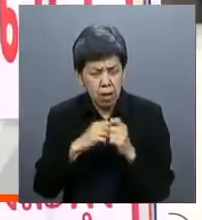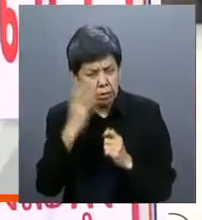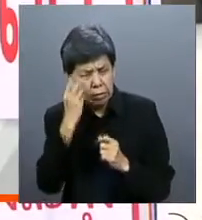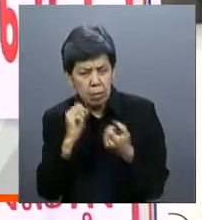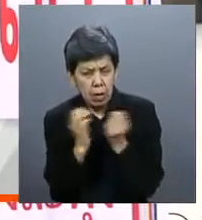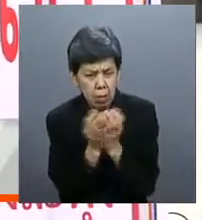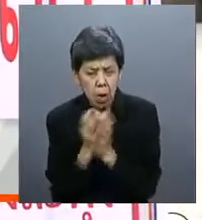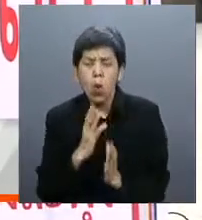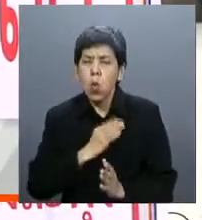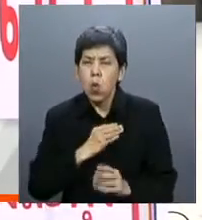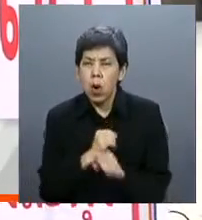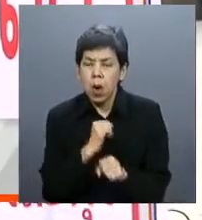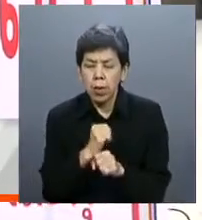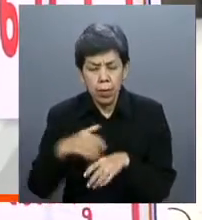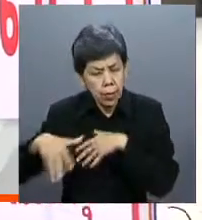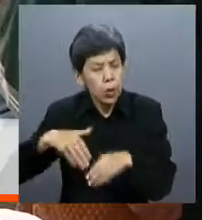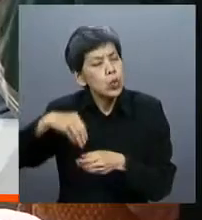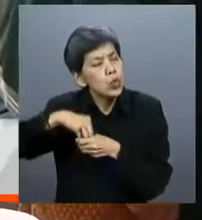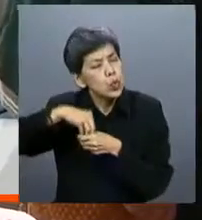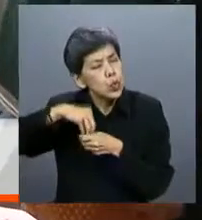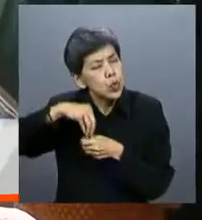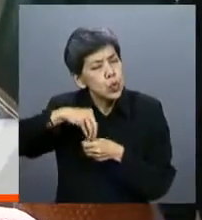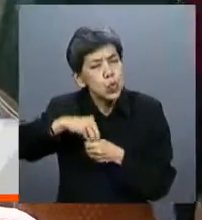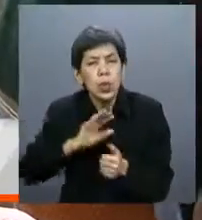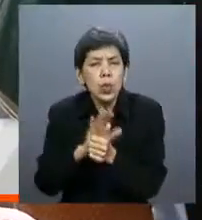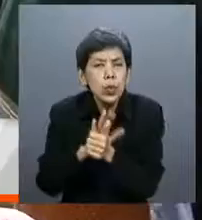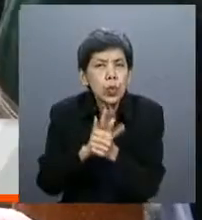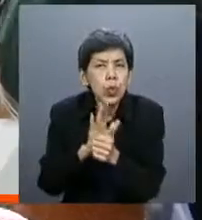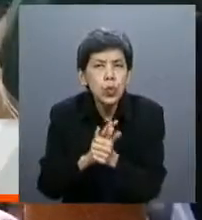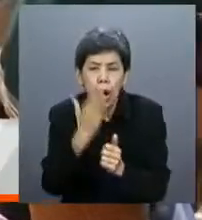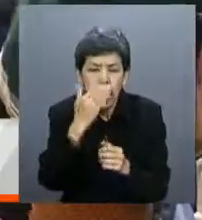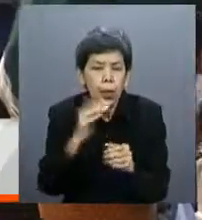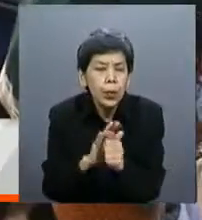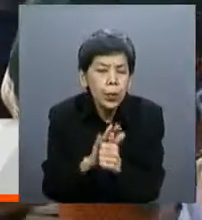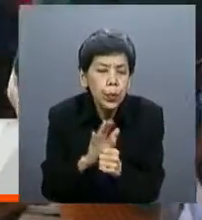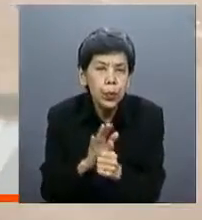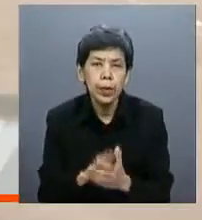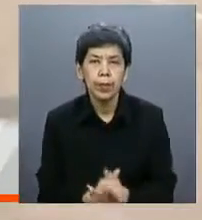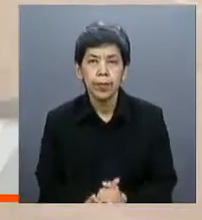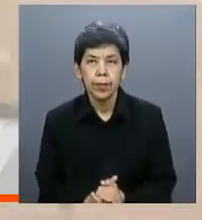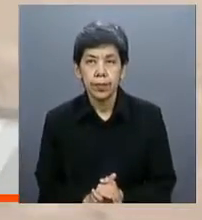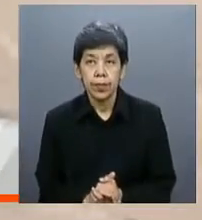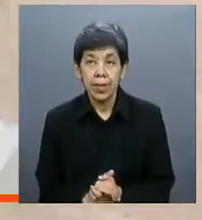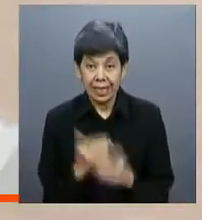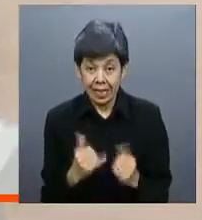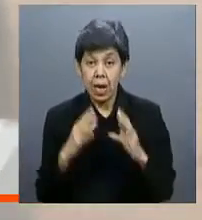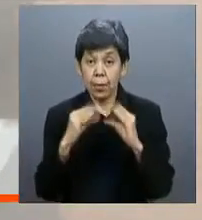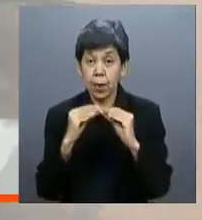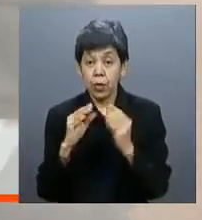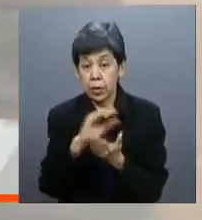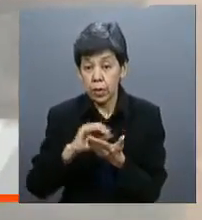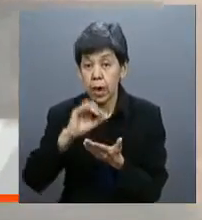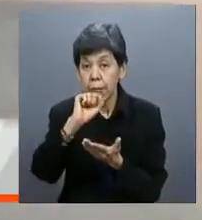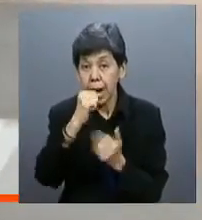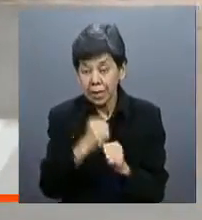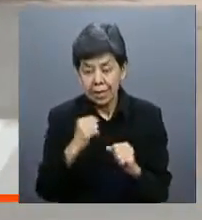งบชาวบ้านบางส่วนจึงต้องปักหลักชุมนุมและให้กำลังใจที่บริเวณด้านหน้าแทนค่ะขณะที่การเปิดประชุมสภาซึ่งตามก